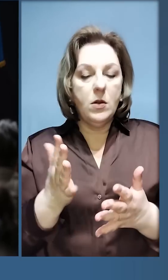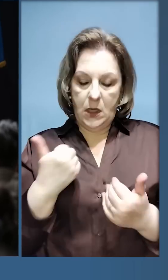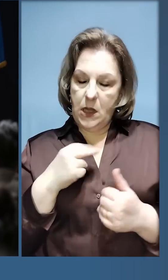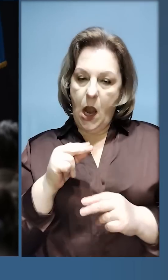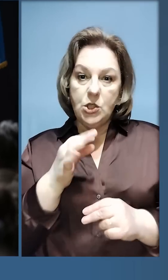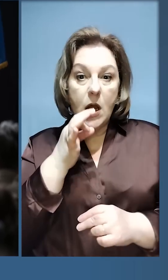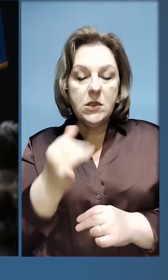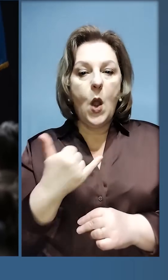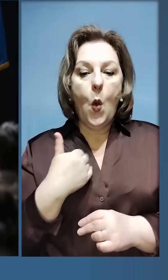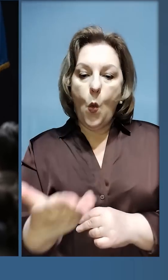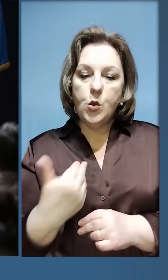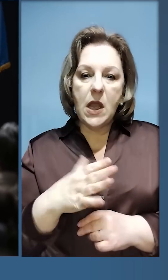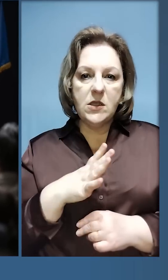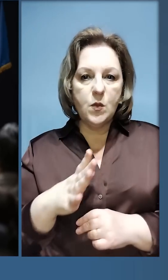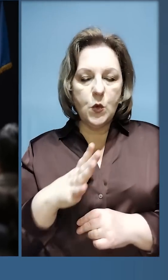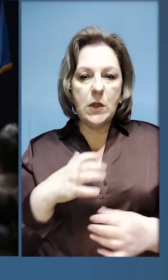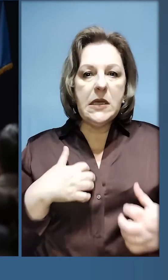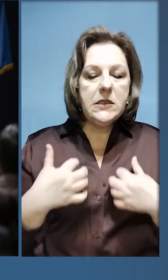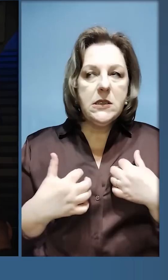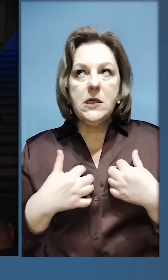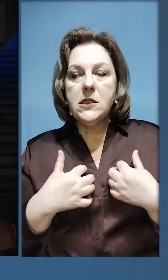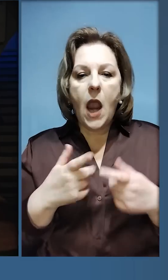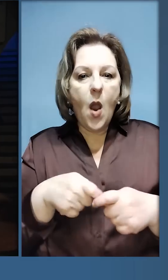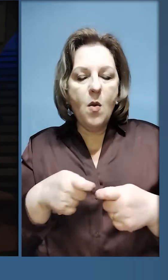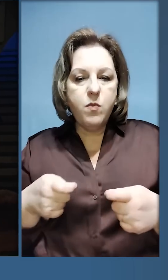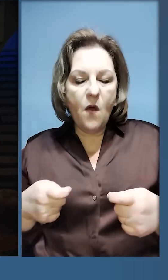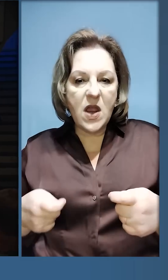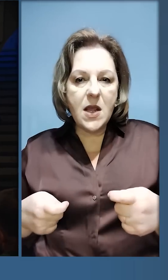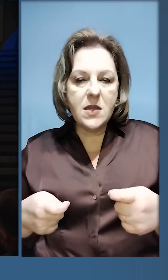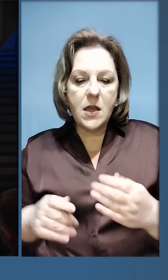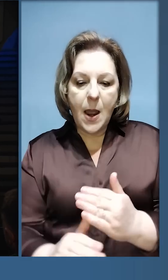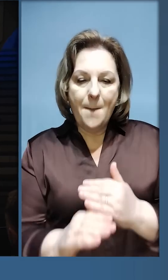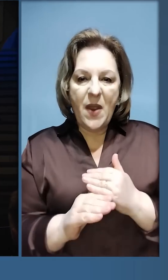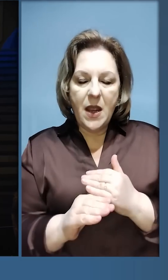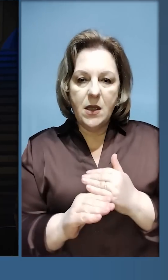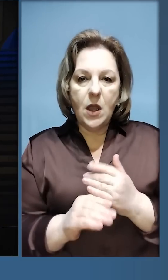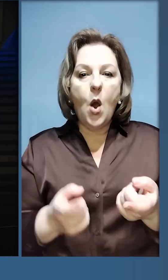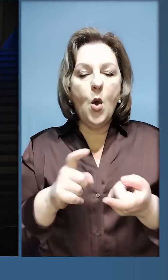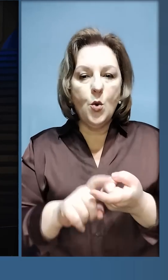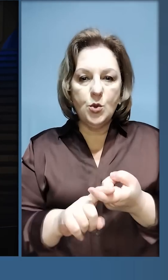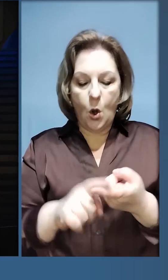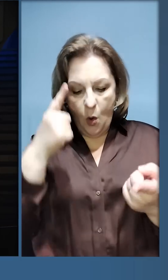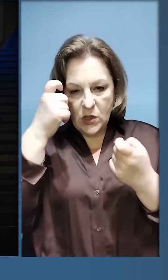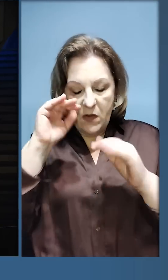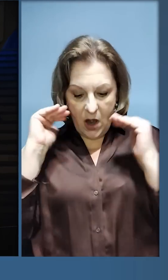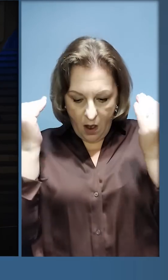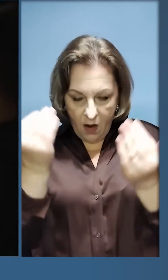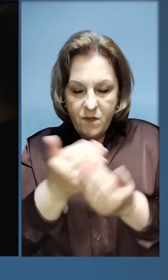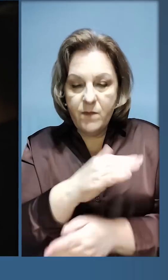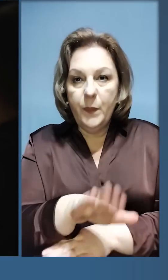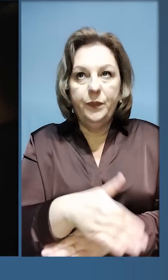я чесно вам скажу, у нас були занепокоєння щодо уповільнення підтримки, щодо